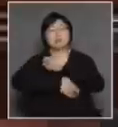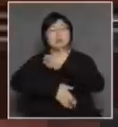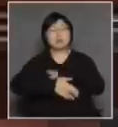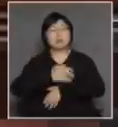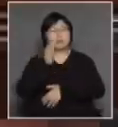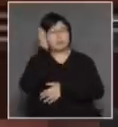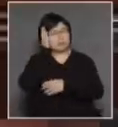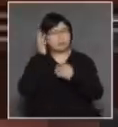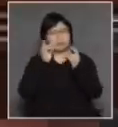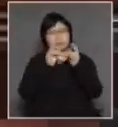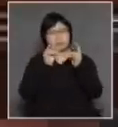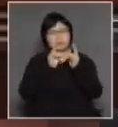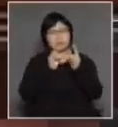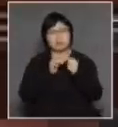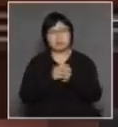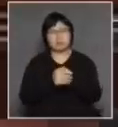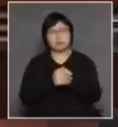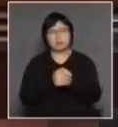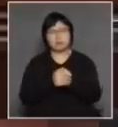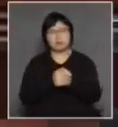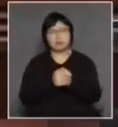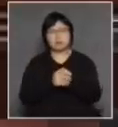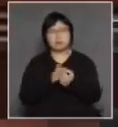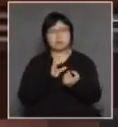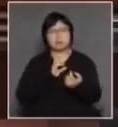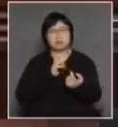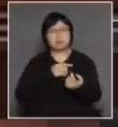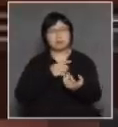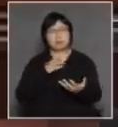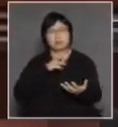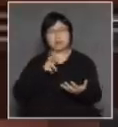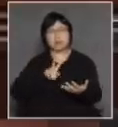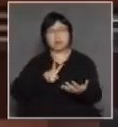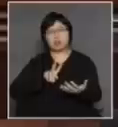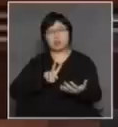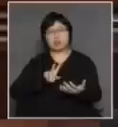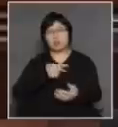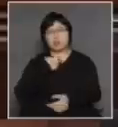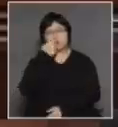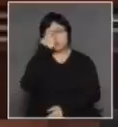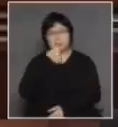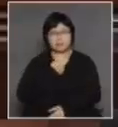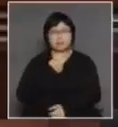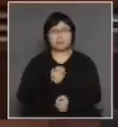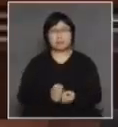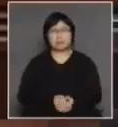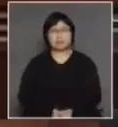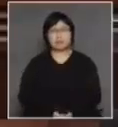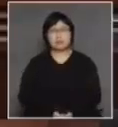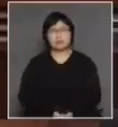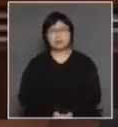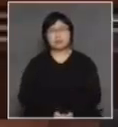呢，面對的情況是同樣那麼悲涼的。在